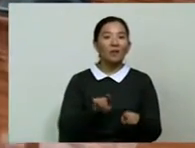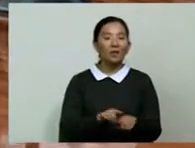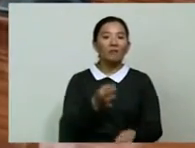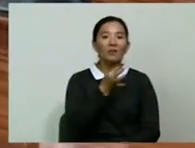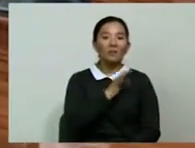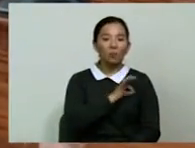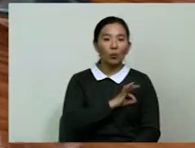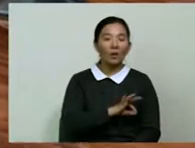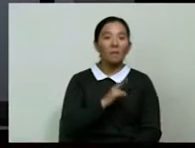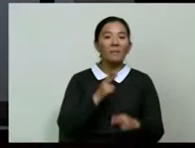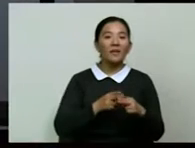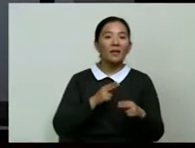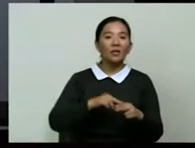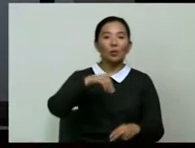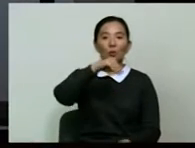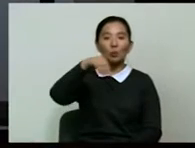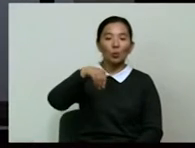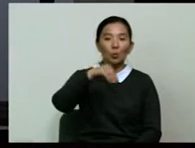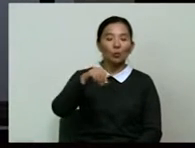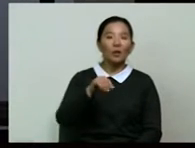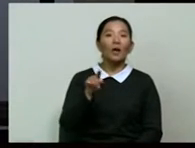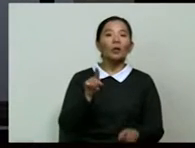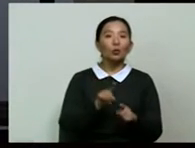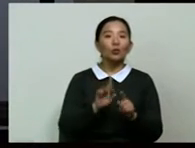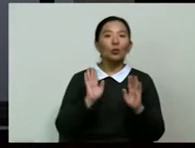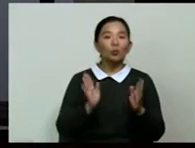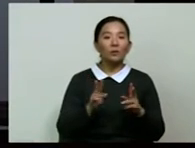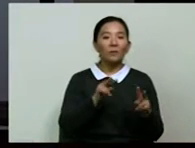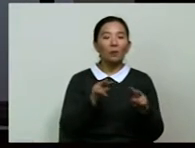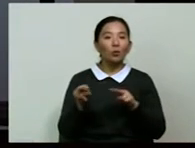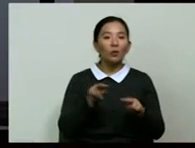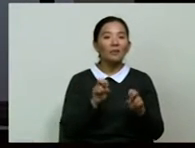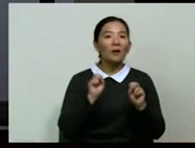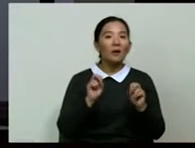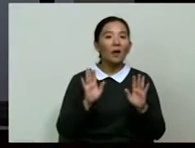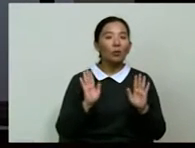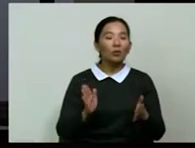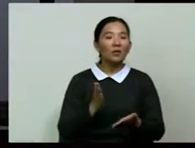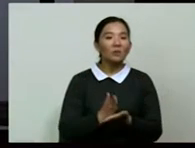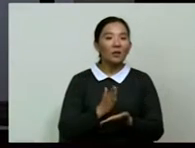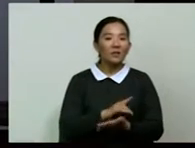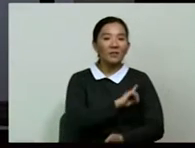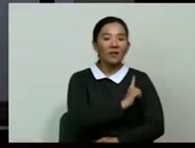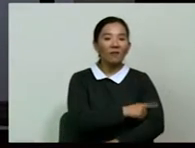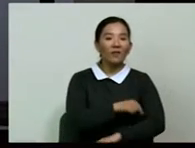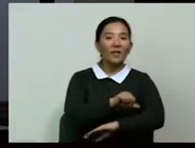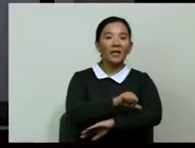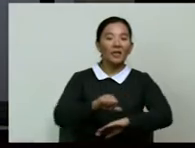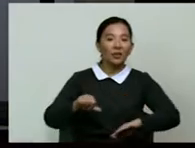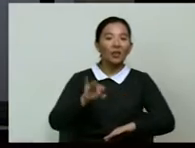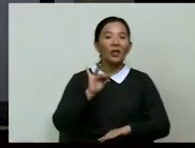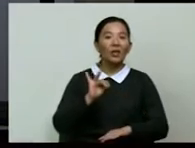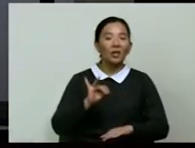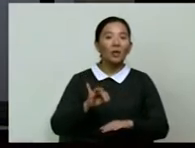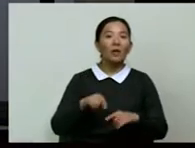воспользуясь металлической стружкой, мы будем наблюдать, как будут располагаться силовые линии. И